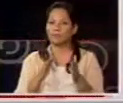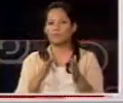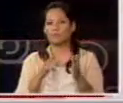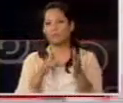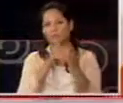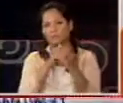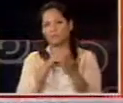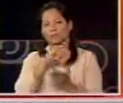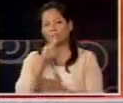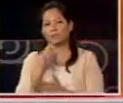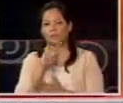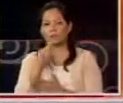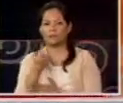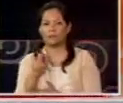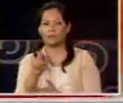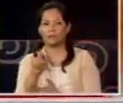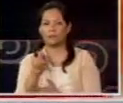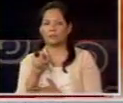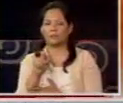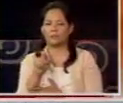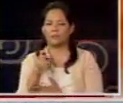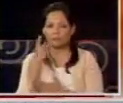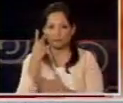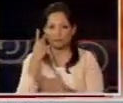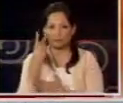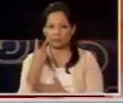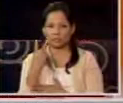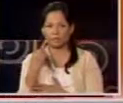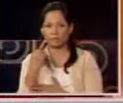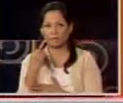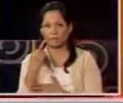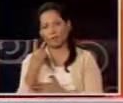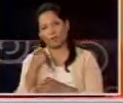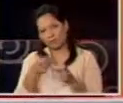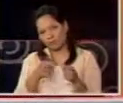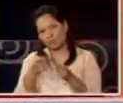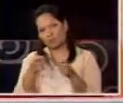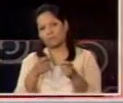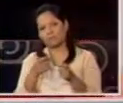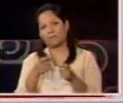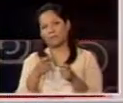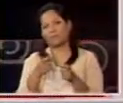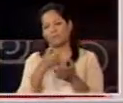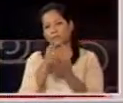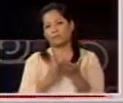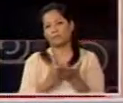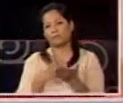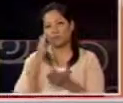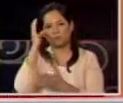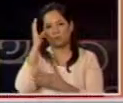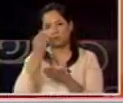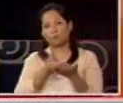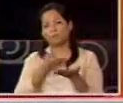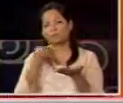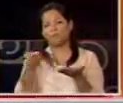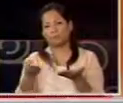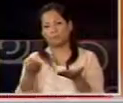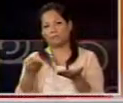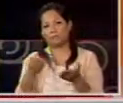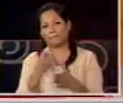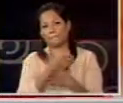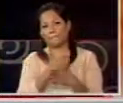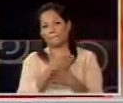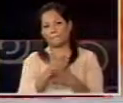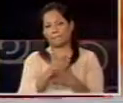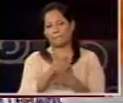pa para i-establish o tingnan kung may machination on the part of the Coronas sa pagbili ng shares and